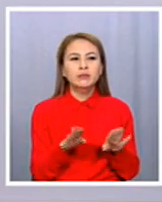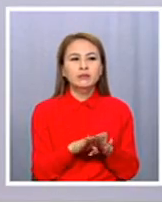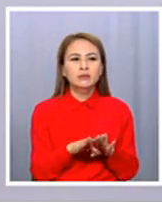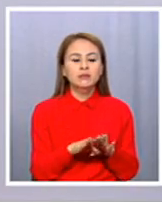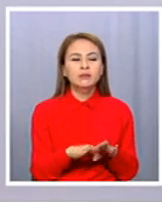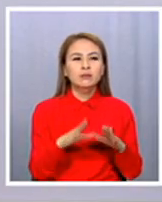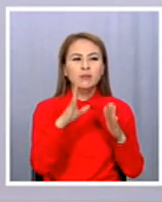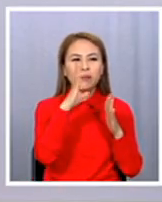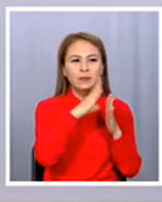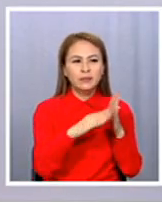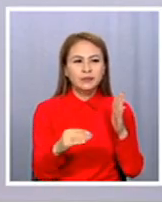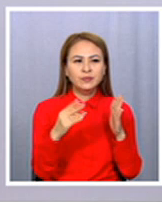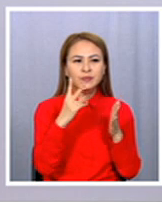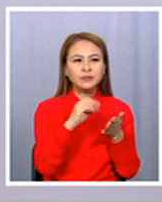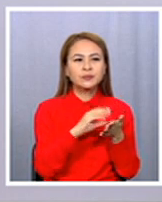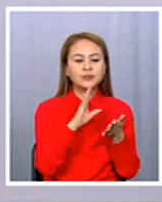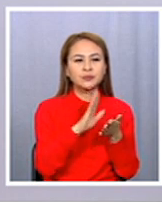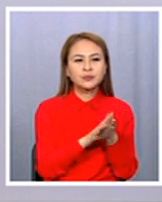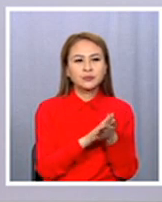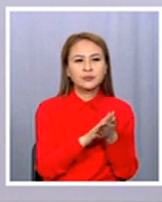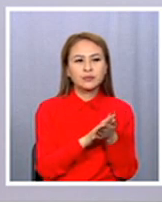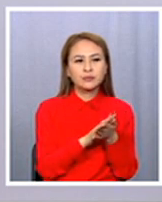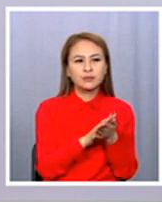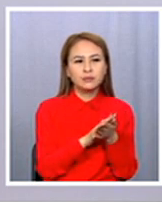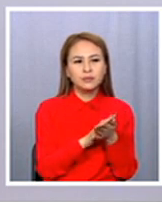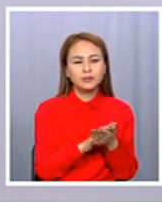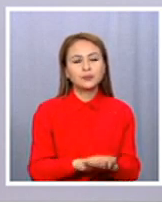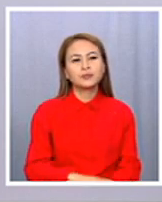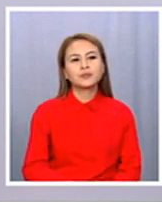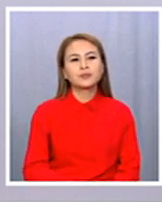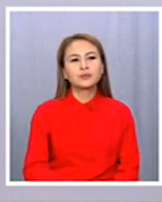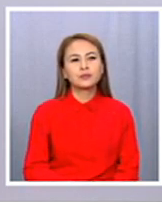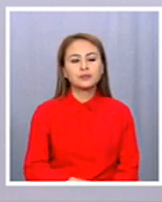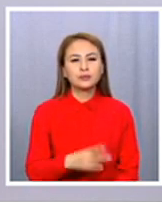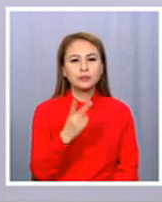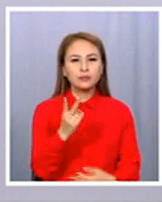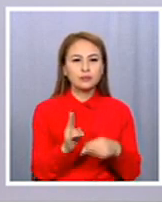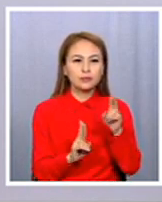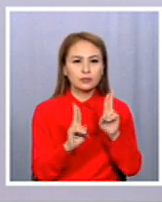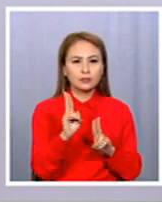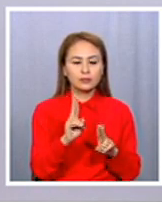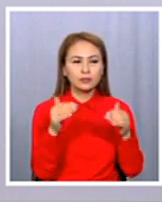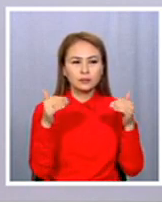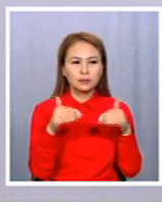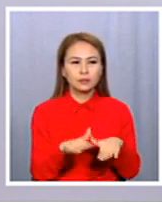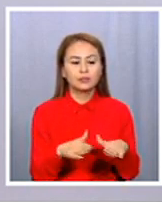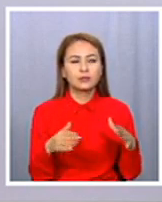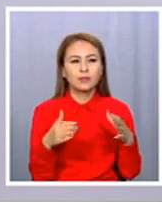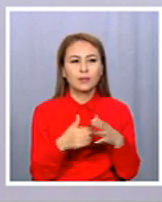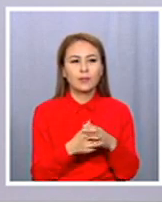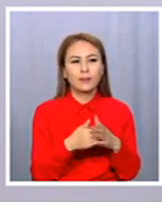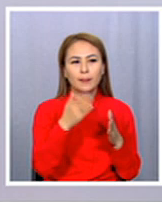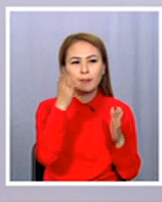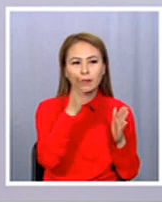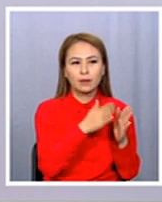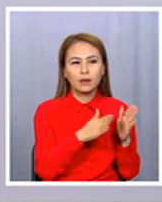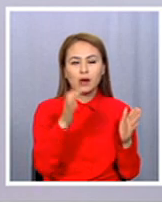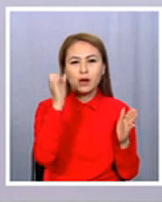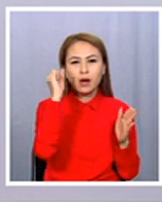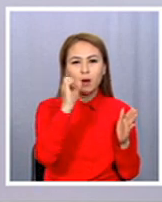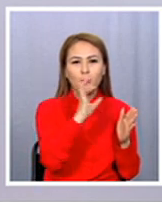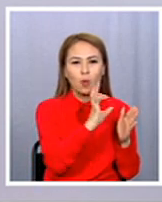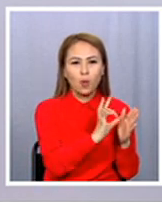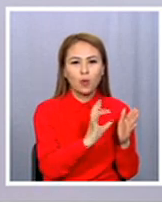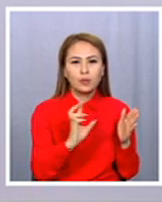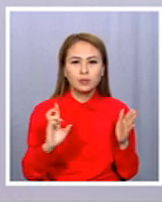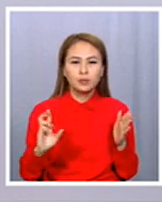бұрыштың белгілеуіне келдік. Бұрышты біз балалар екі тәсілмен белгілейді екенбіз. Айталық, экранда А, О, Б